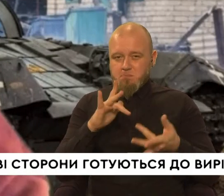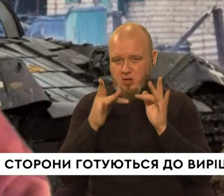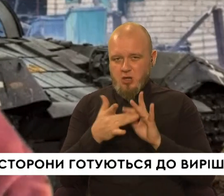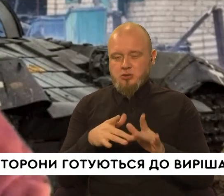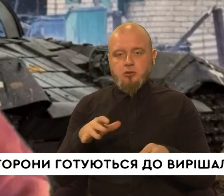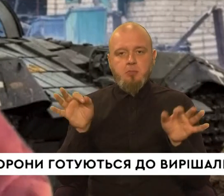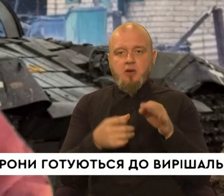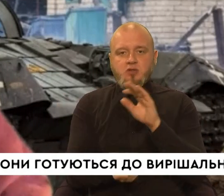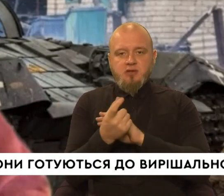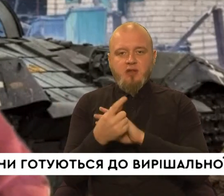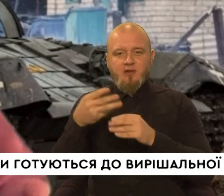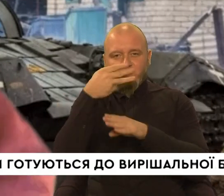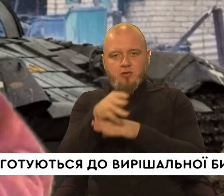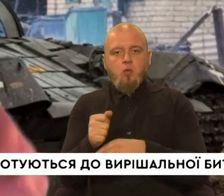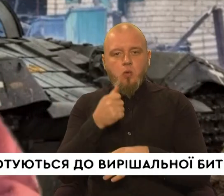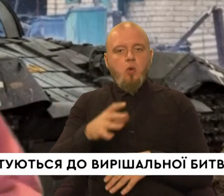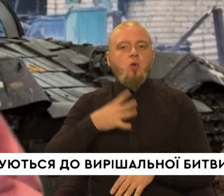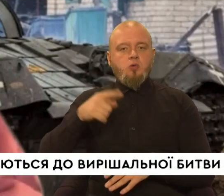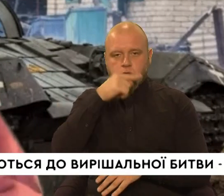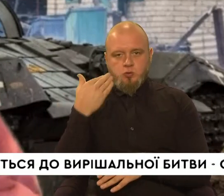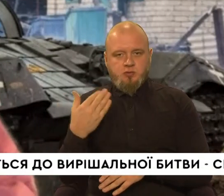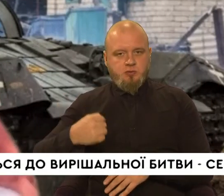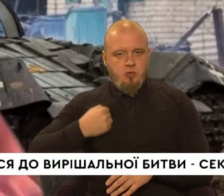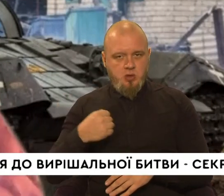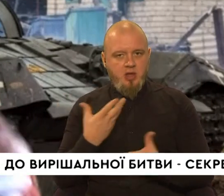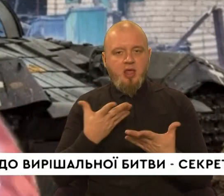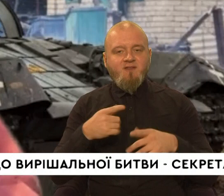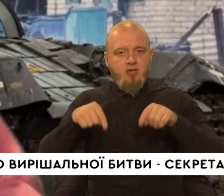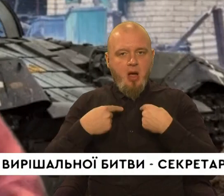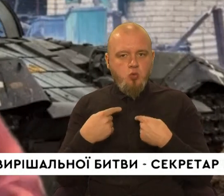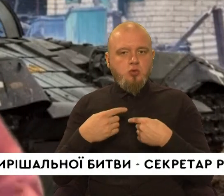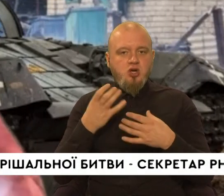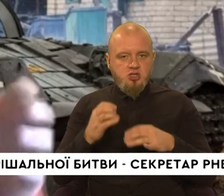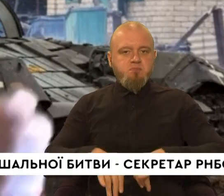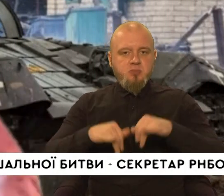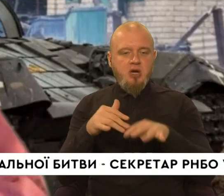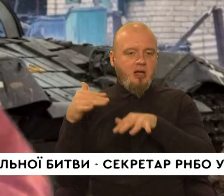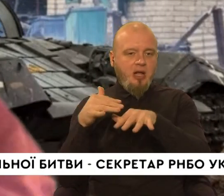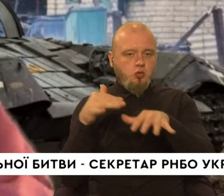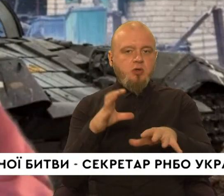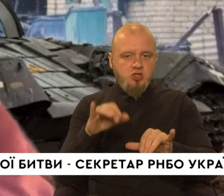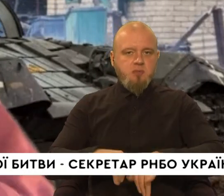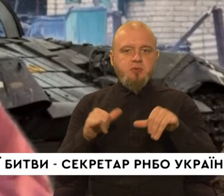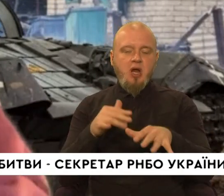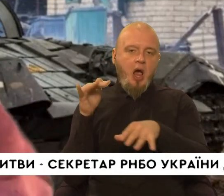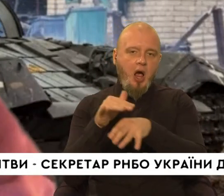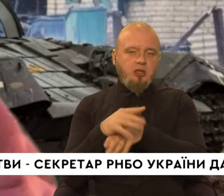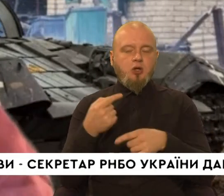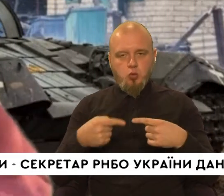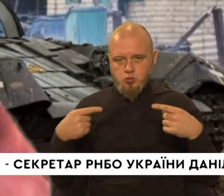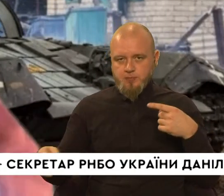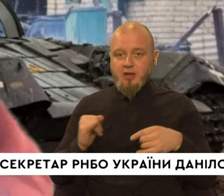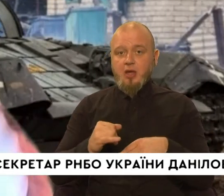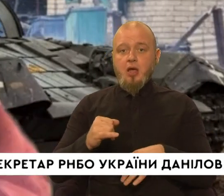мережах миттєво з'являються відеоролики колишніх російських солдатів, які вимагають ще більше наступів, ще більше атак тощо.